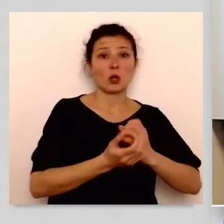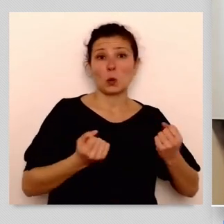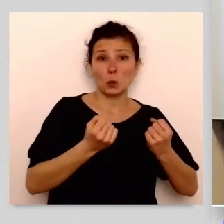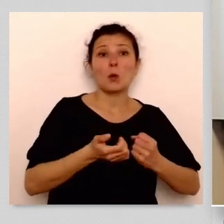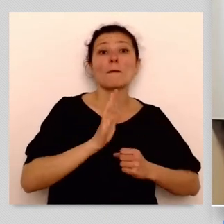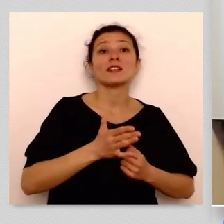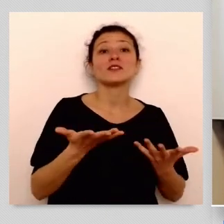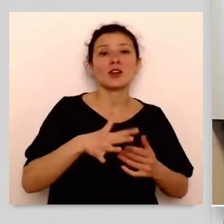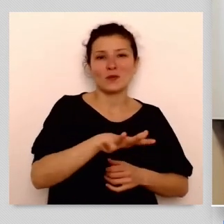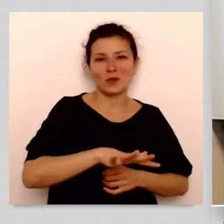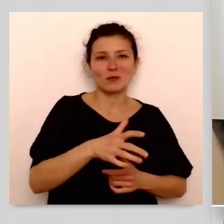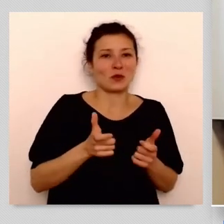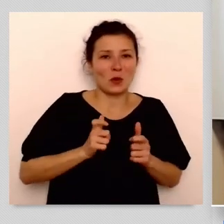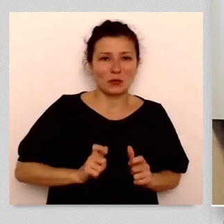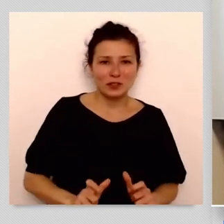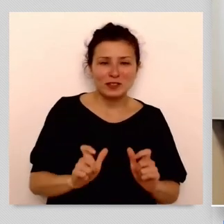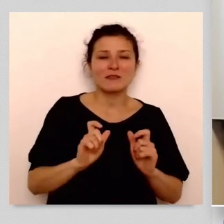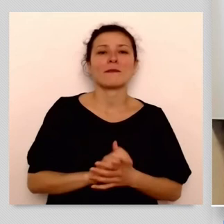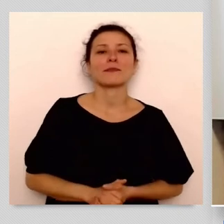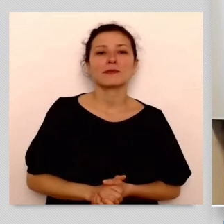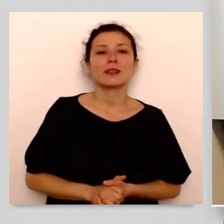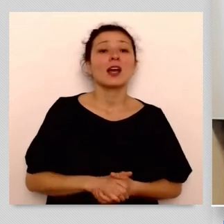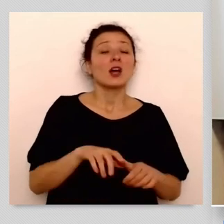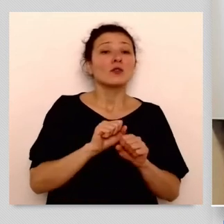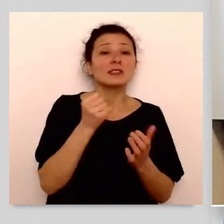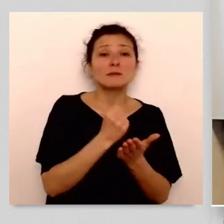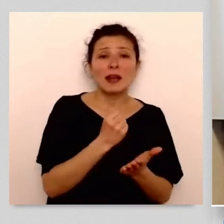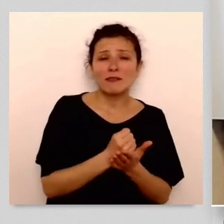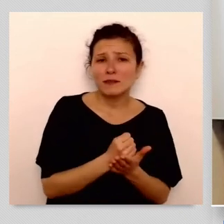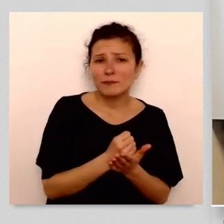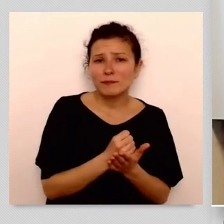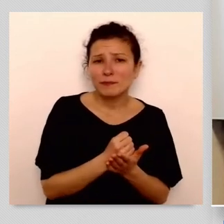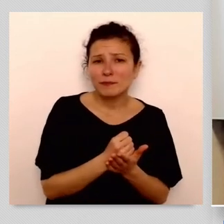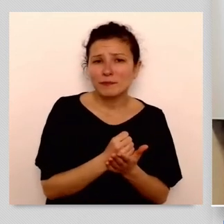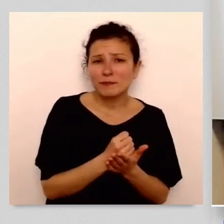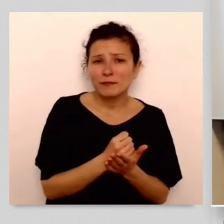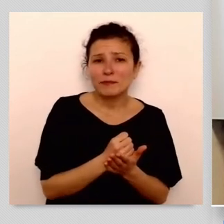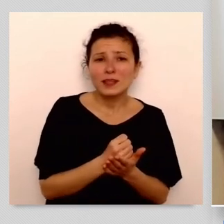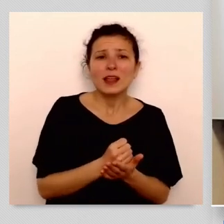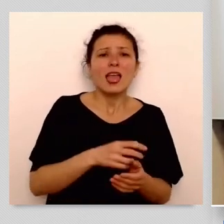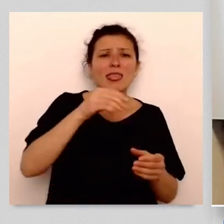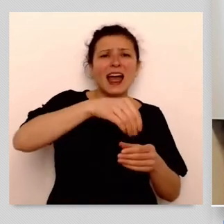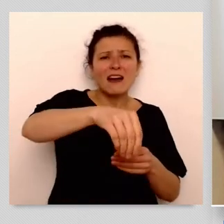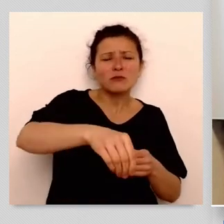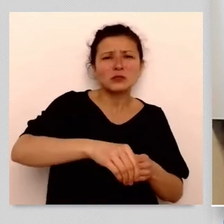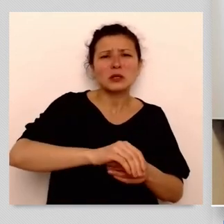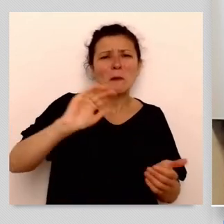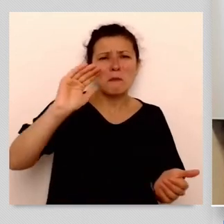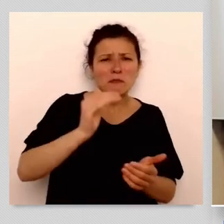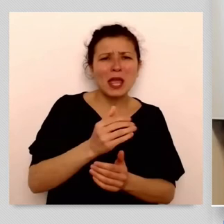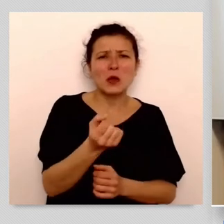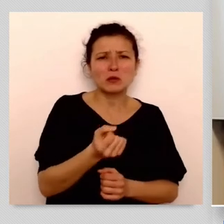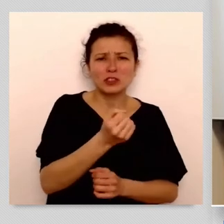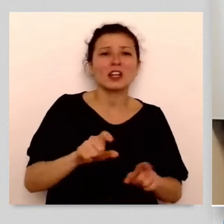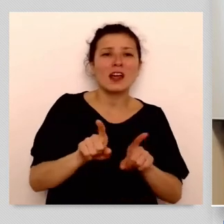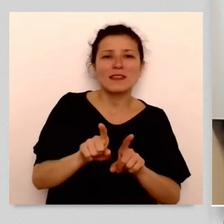jest strategia od pola do stołu. To jest kwestia mniejszego zużycia nawozów, rolnictwa ekologicznego. I